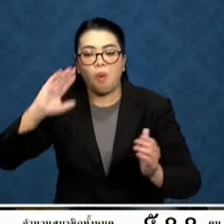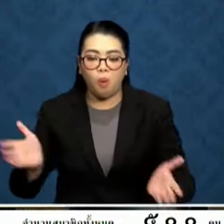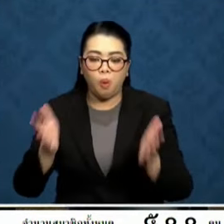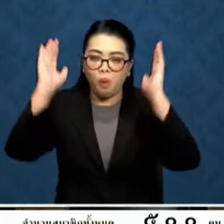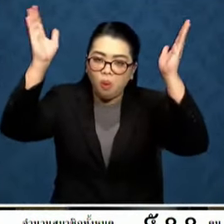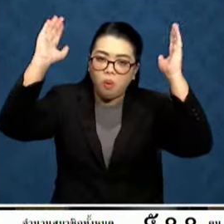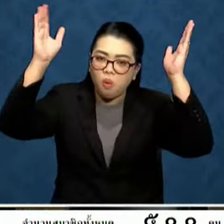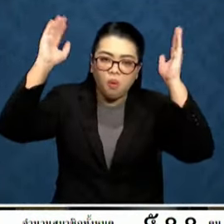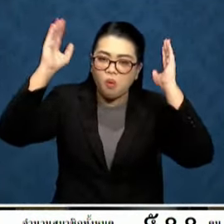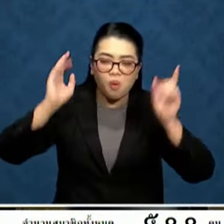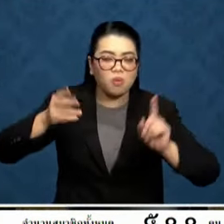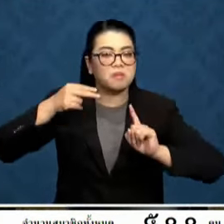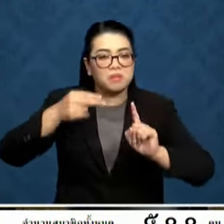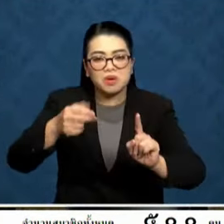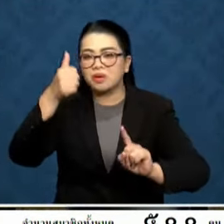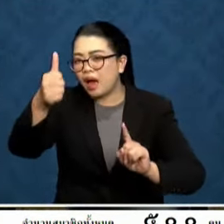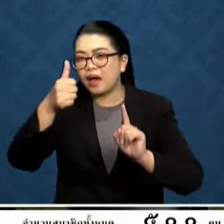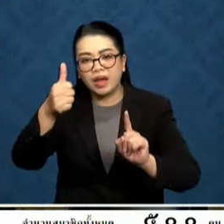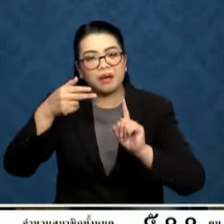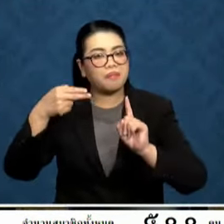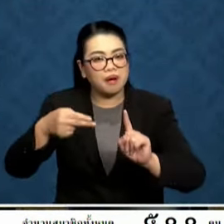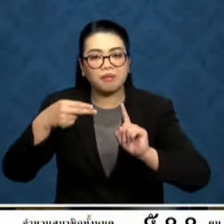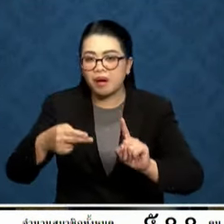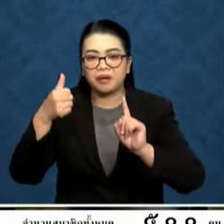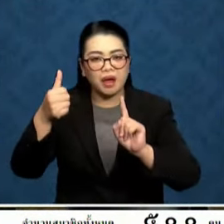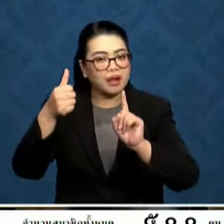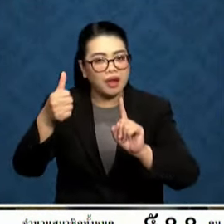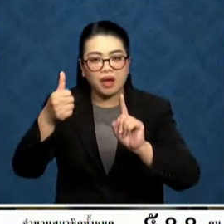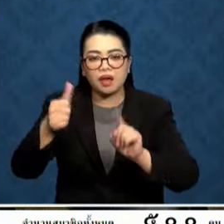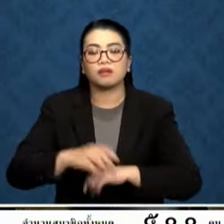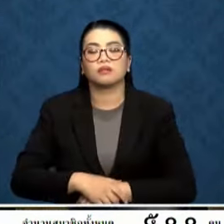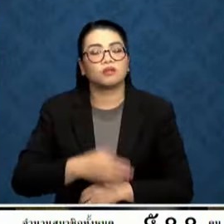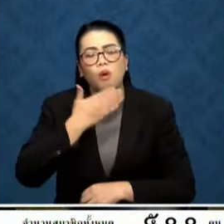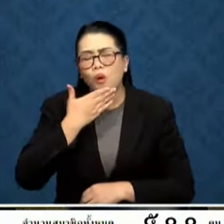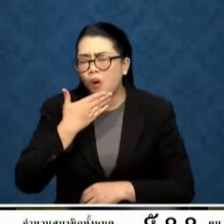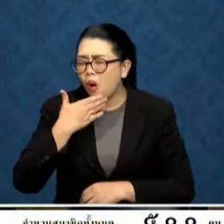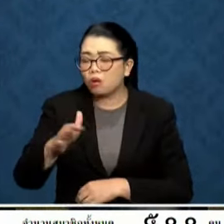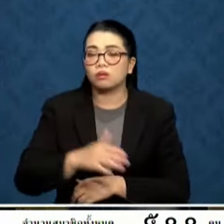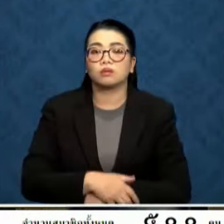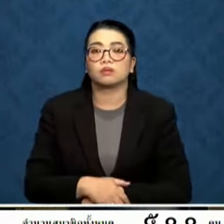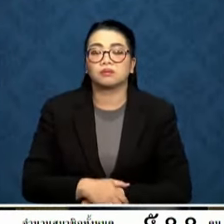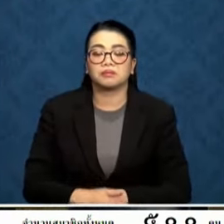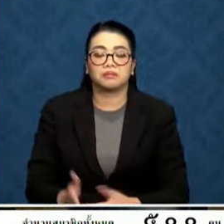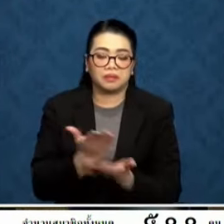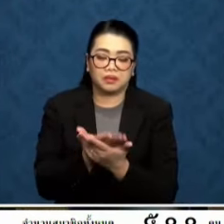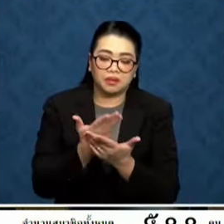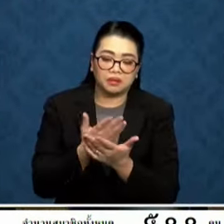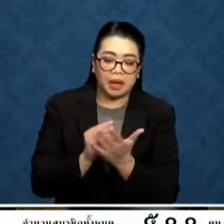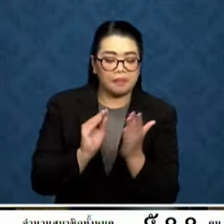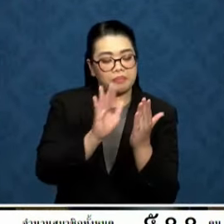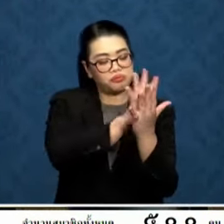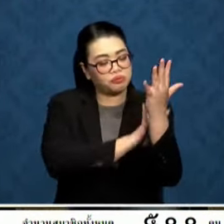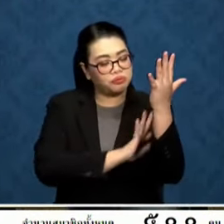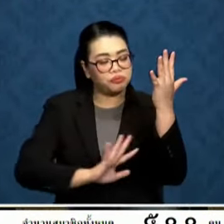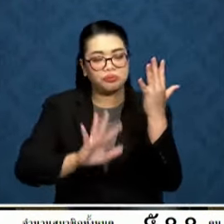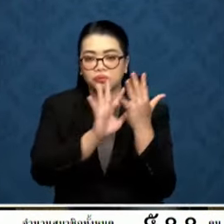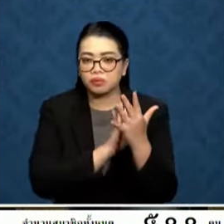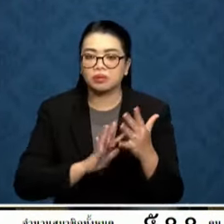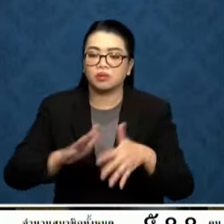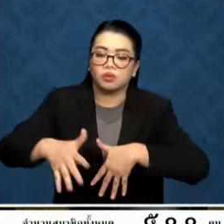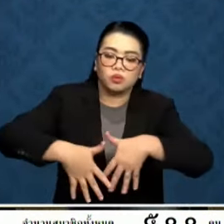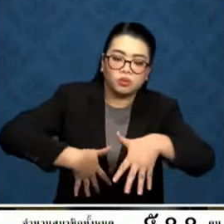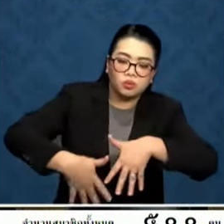นโยบายนี้ตลอดว่าโครงการจิอ walletจะเป็นการกระจายเม็ดเงินลงสู่